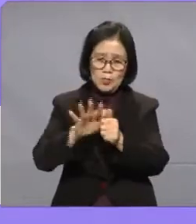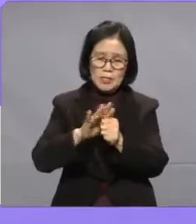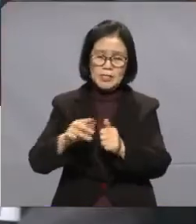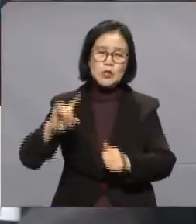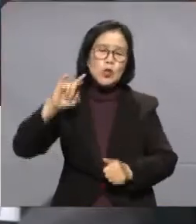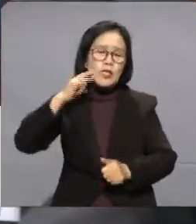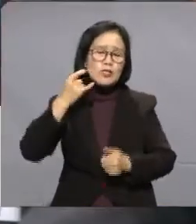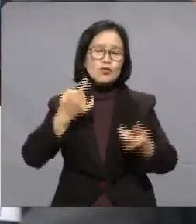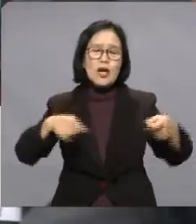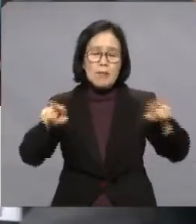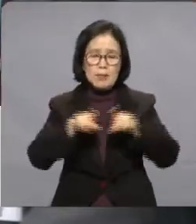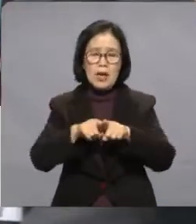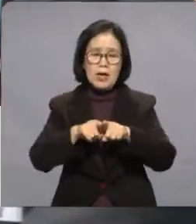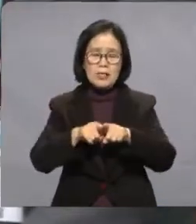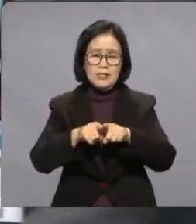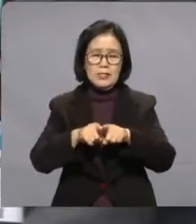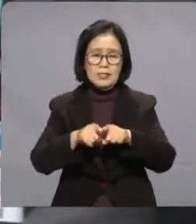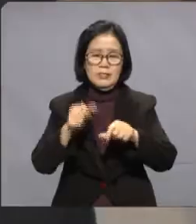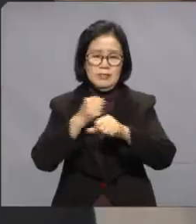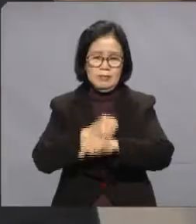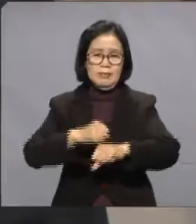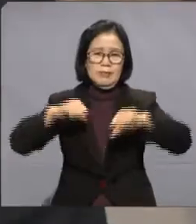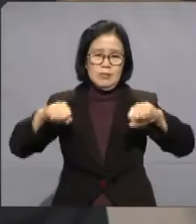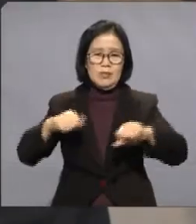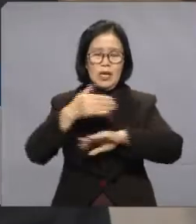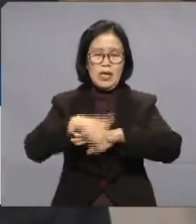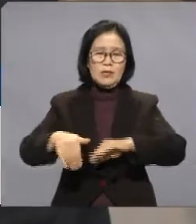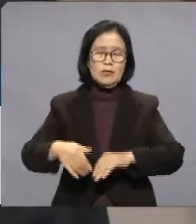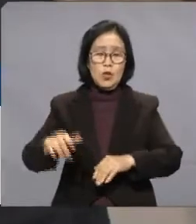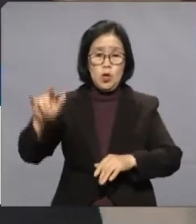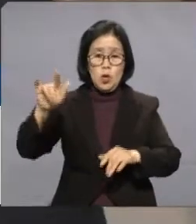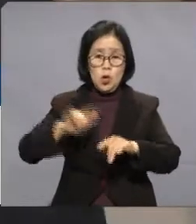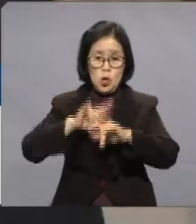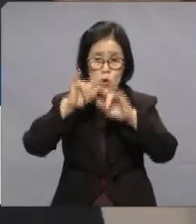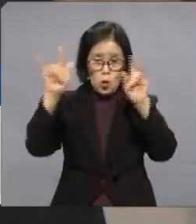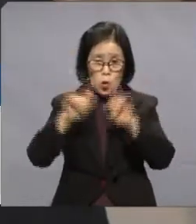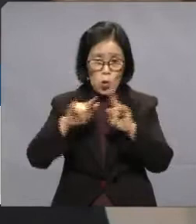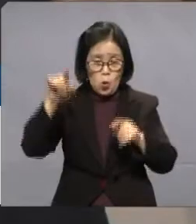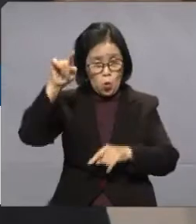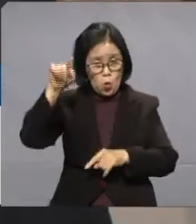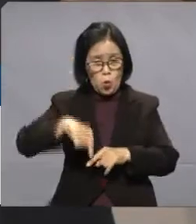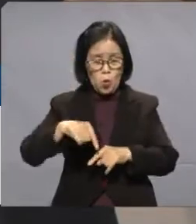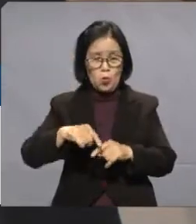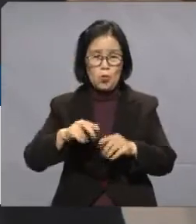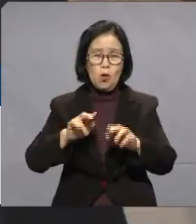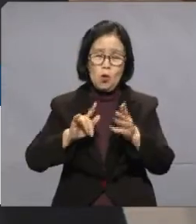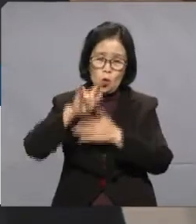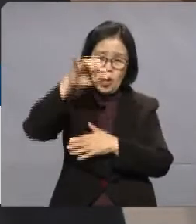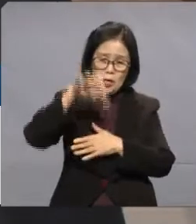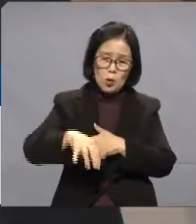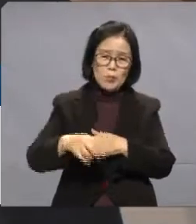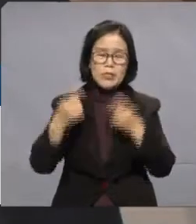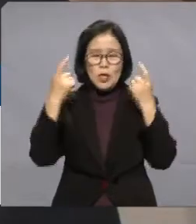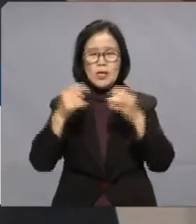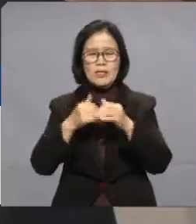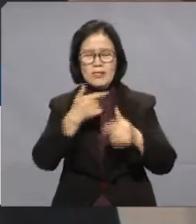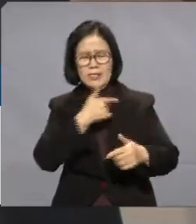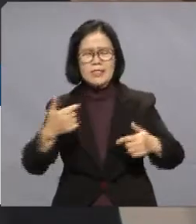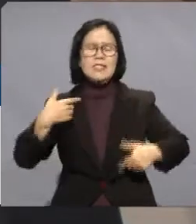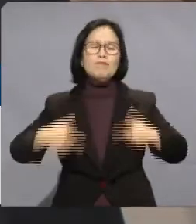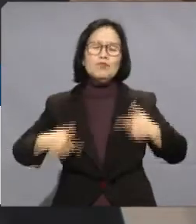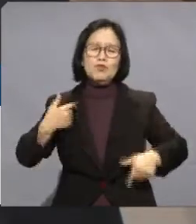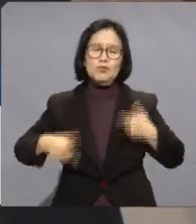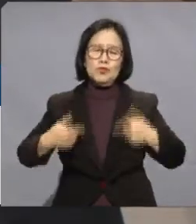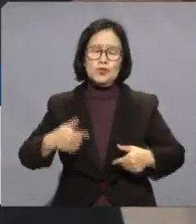예술 향유 공간으로 발을 넓힐 계획입니다. 저희 공항에 오시면 언제든지 여행객들이 큰 기쁨을 얻을 수 있고